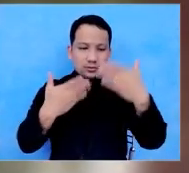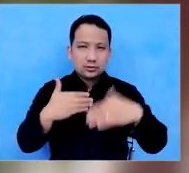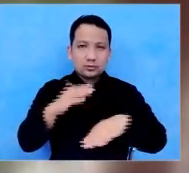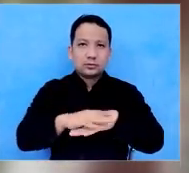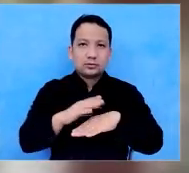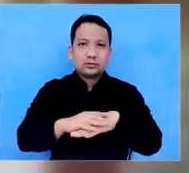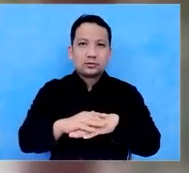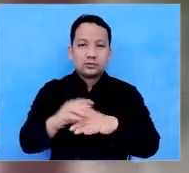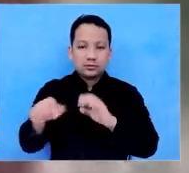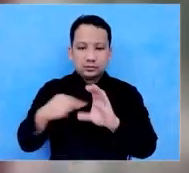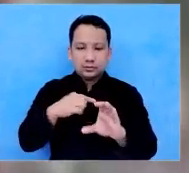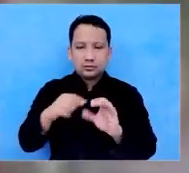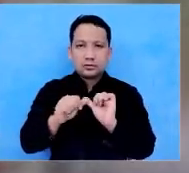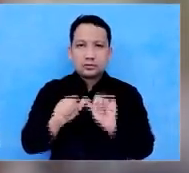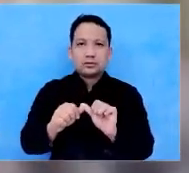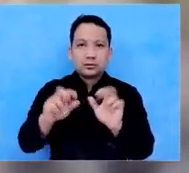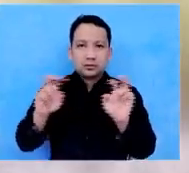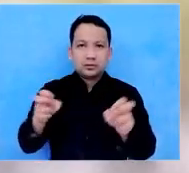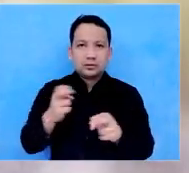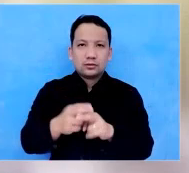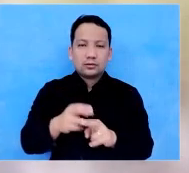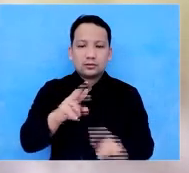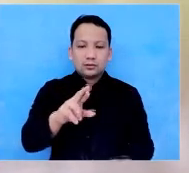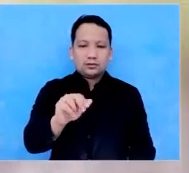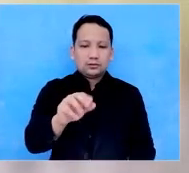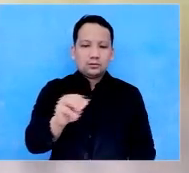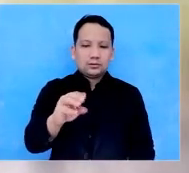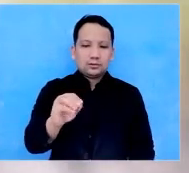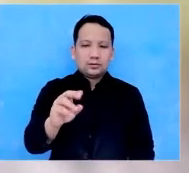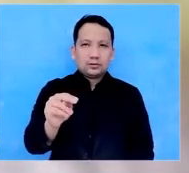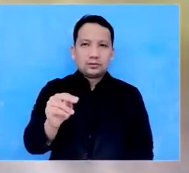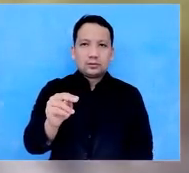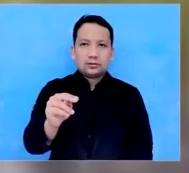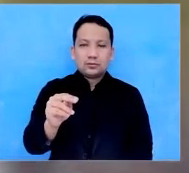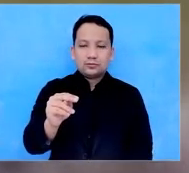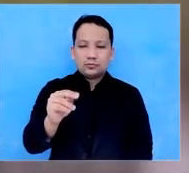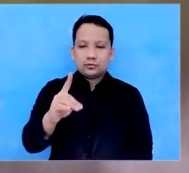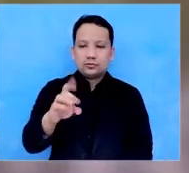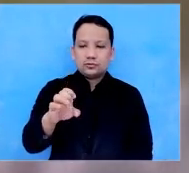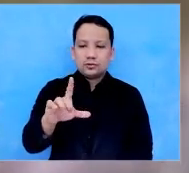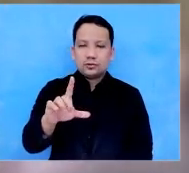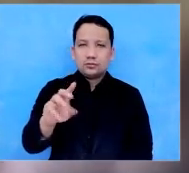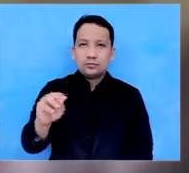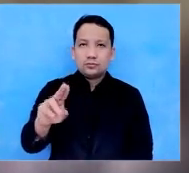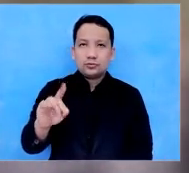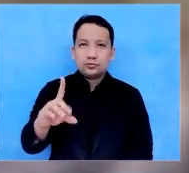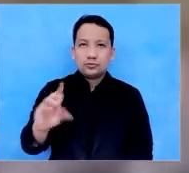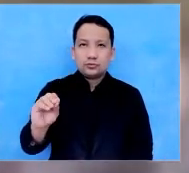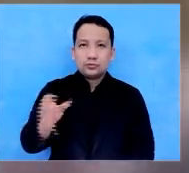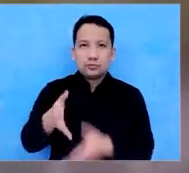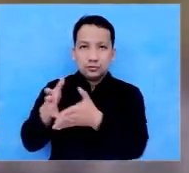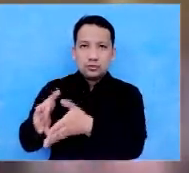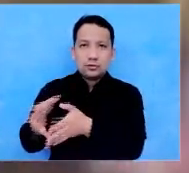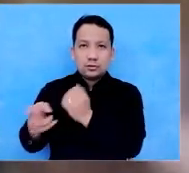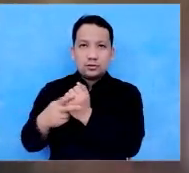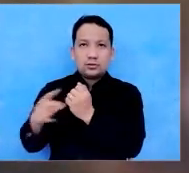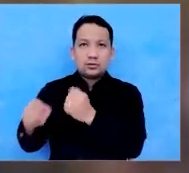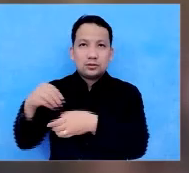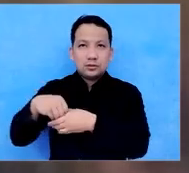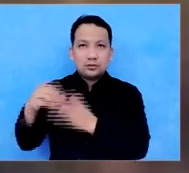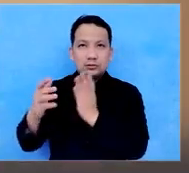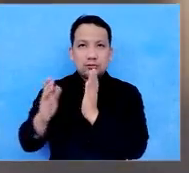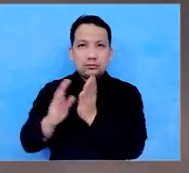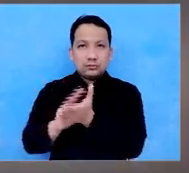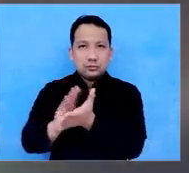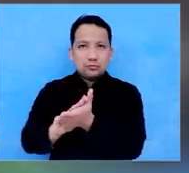chat mula sa isang nagngangalang Ramon Del Mundo. At ayon sa mensahe, isang bomba ang itinanim umano sa loob ng paaralan